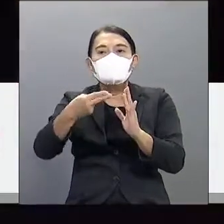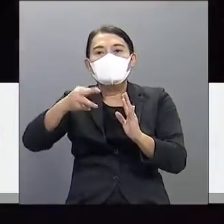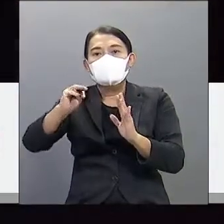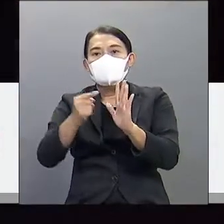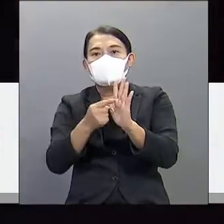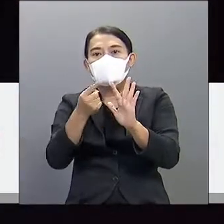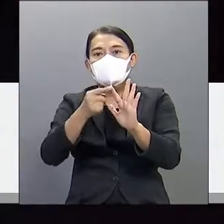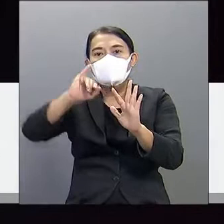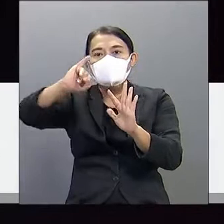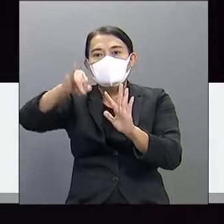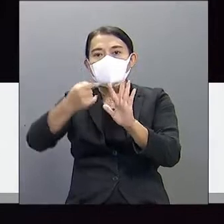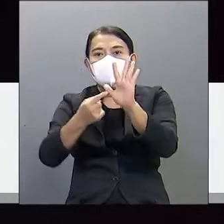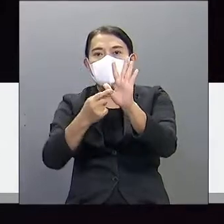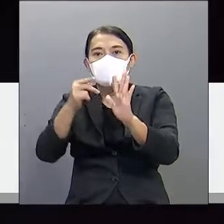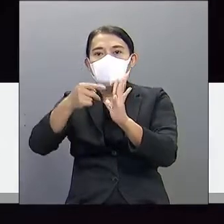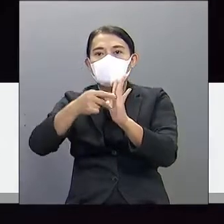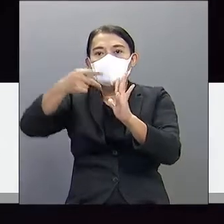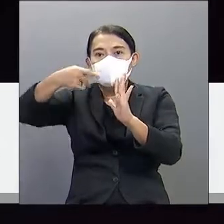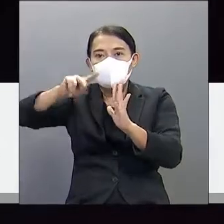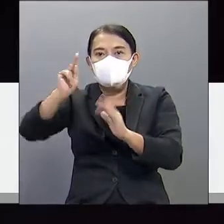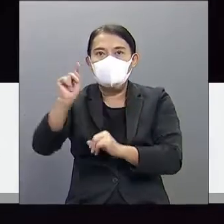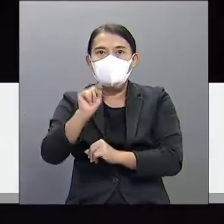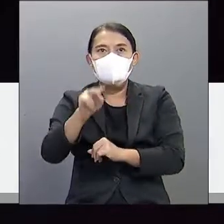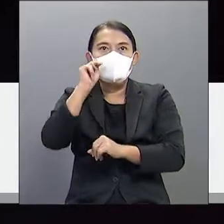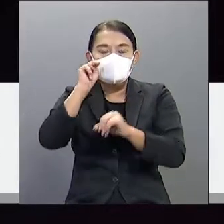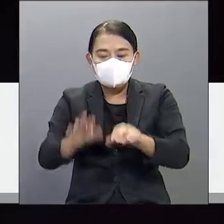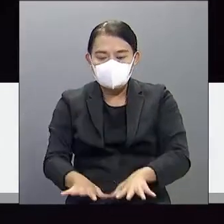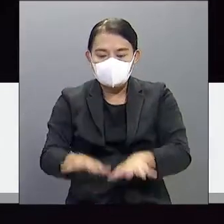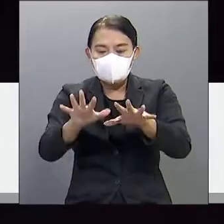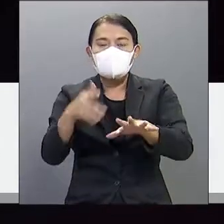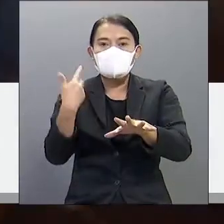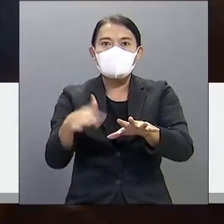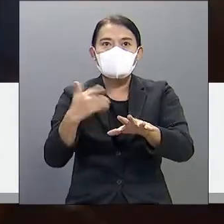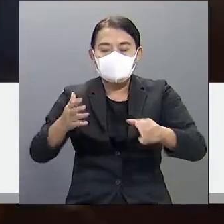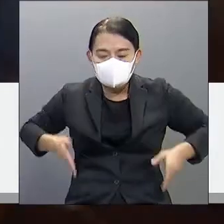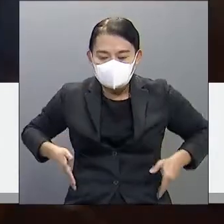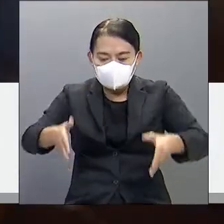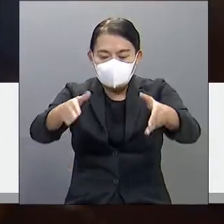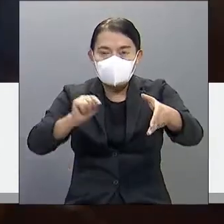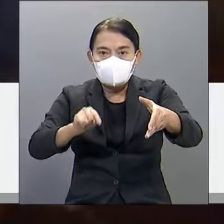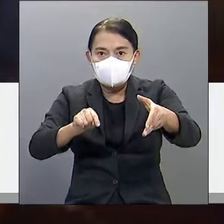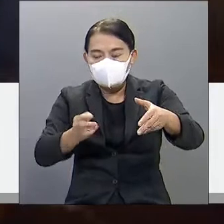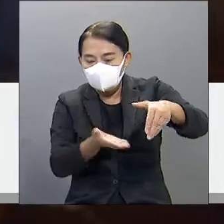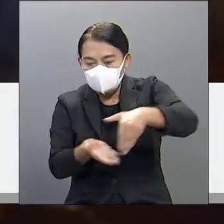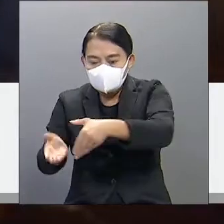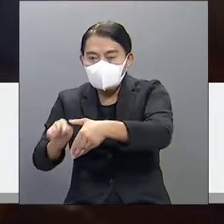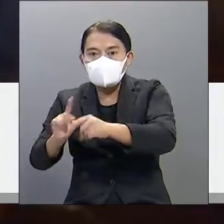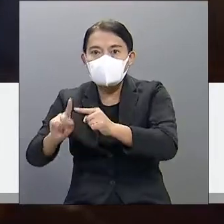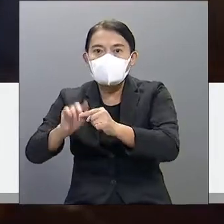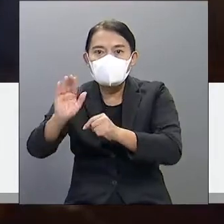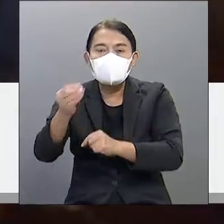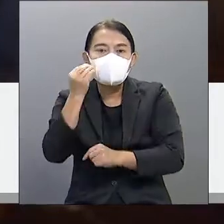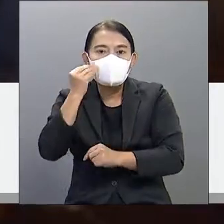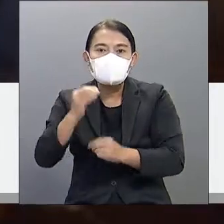จำแปซึ่งนอกจากบ้านเรือนของประชาชนจะมีน้ำท่วมแล้วนะคะถนนเชื่อมต่อหมู่บ้านพบศอกบ้านรับไทย